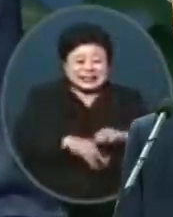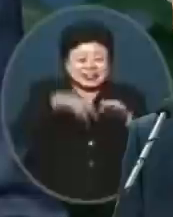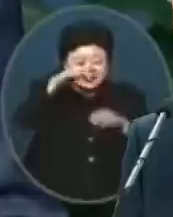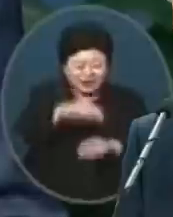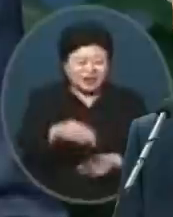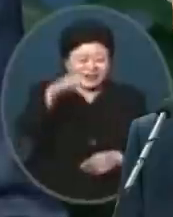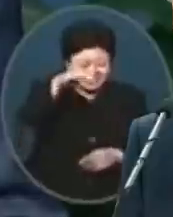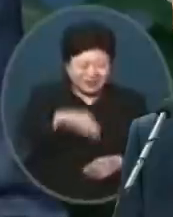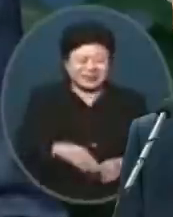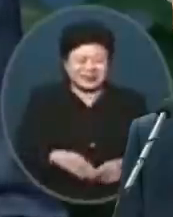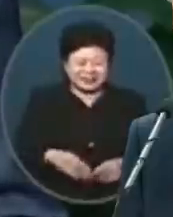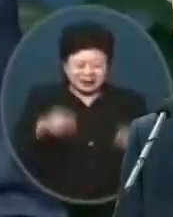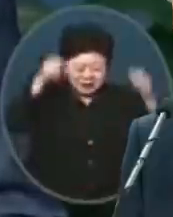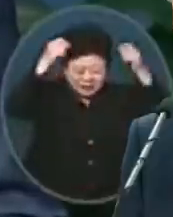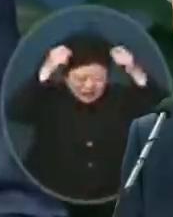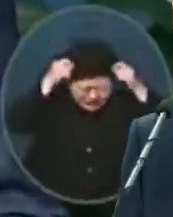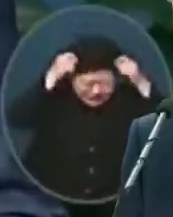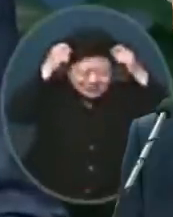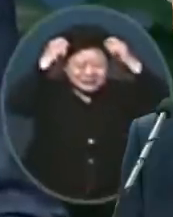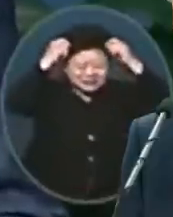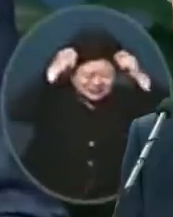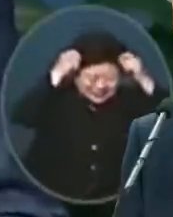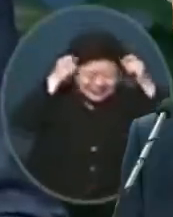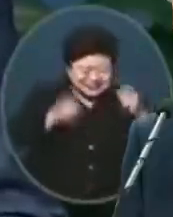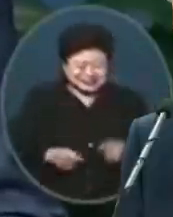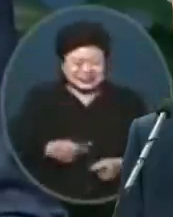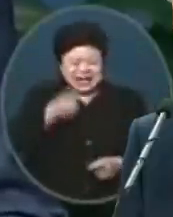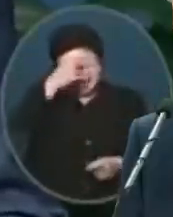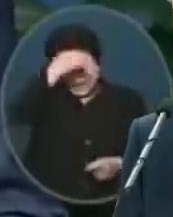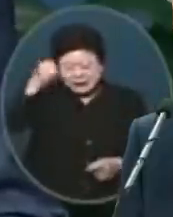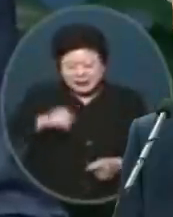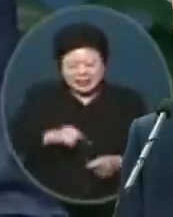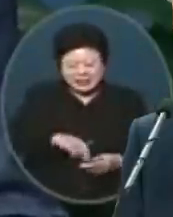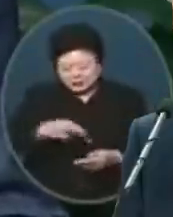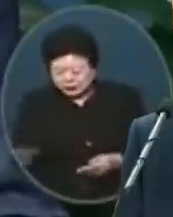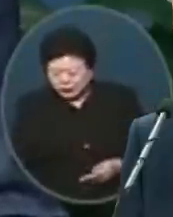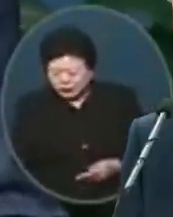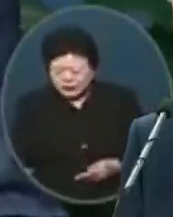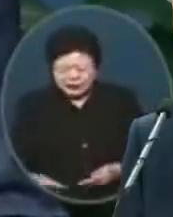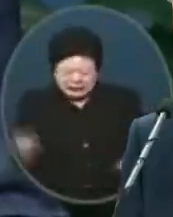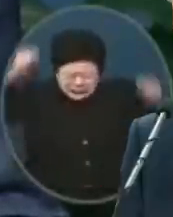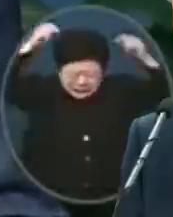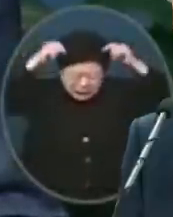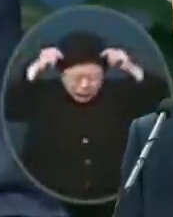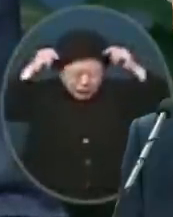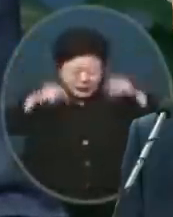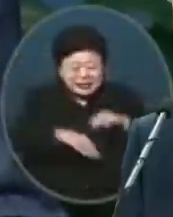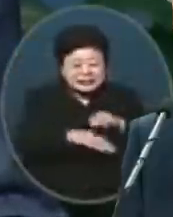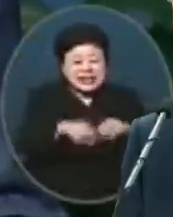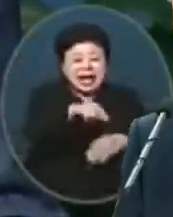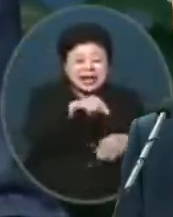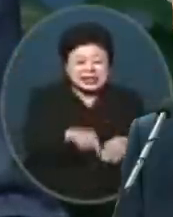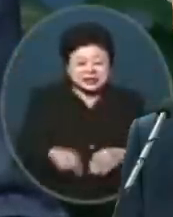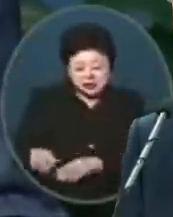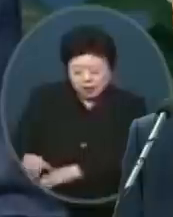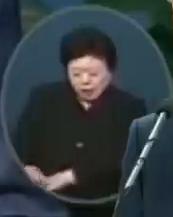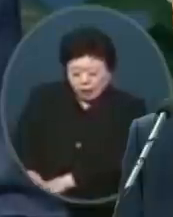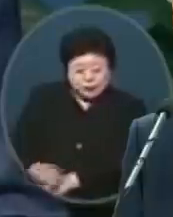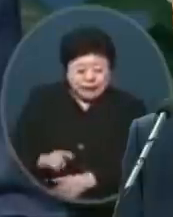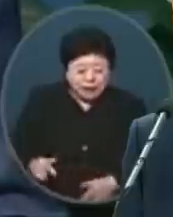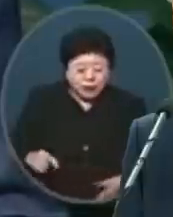때마다 짐을 땅에 엎드려, 차 안에 떨어뜨리고, 그것을 또 주워 모아서 머리에